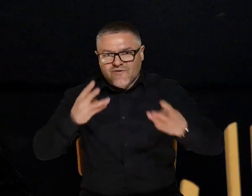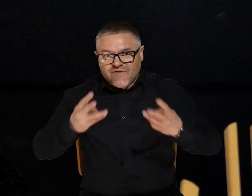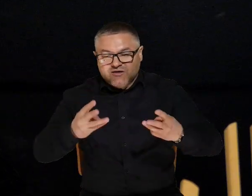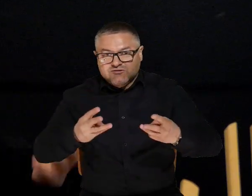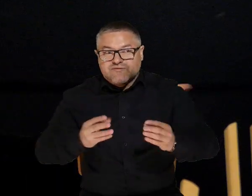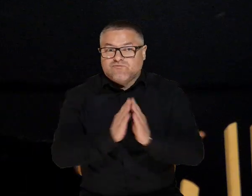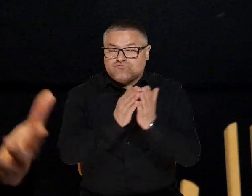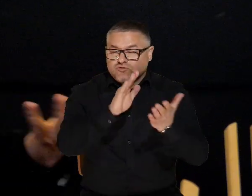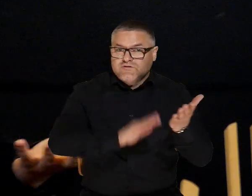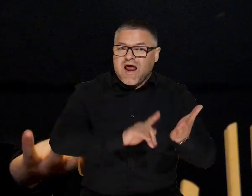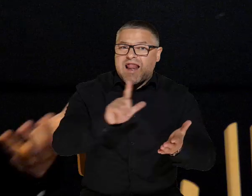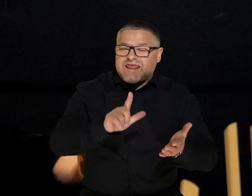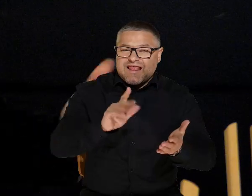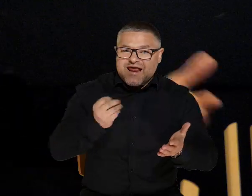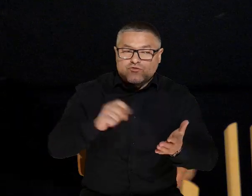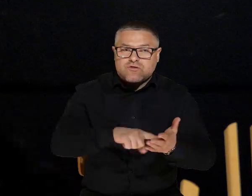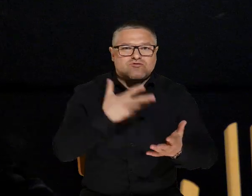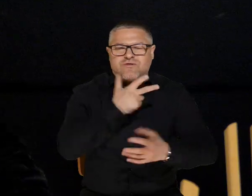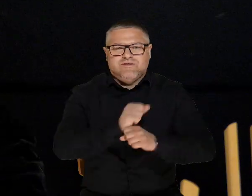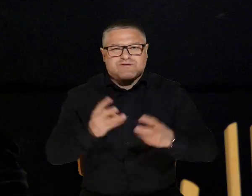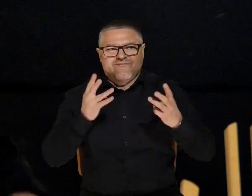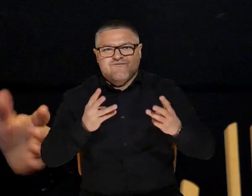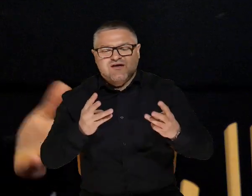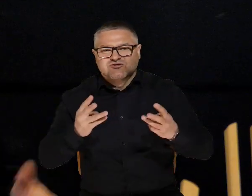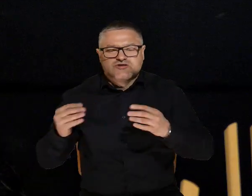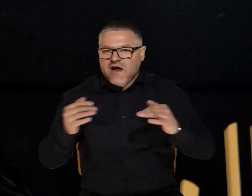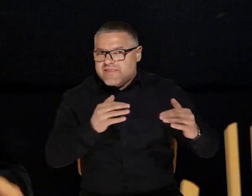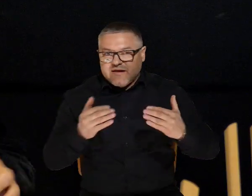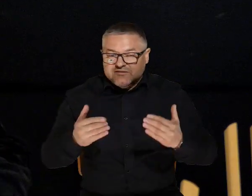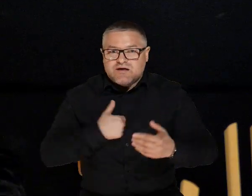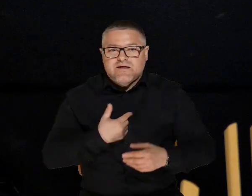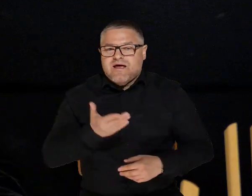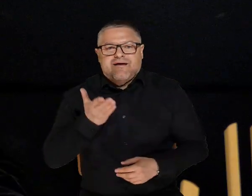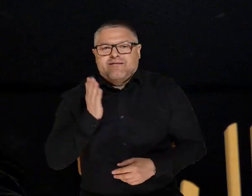opowieści nie są ważnym elementem narracji, więc ja też nie będę miał